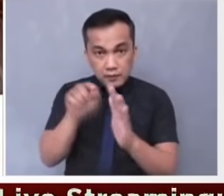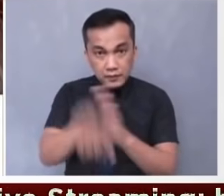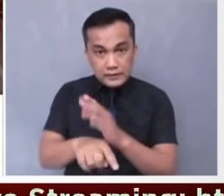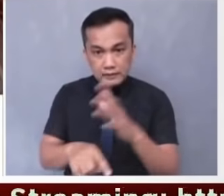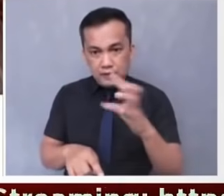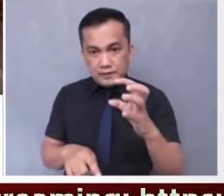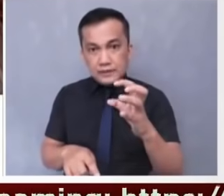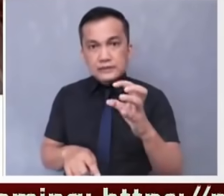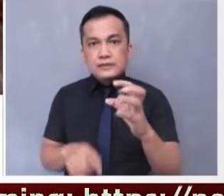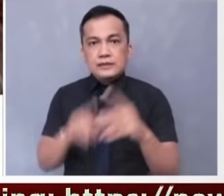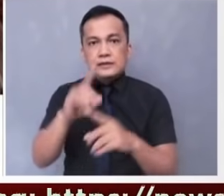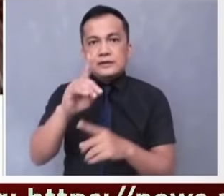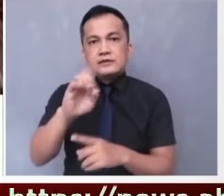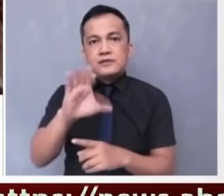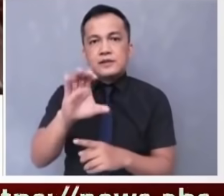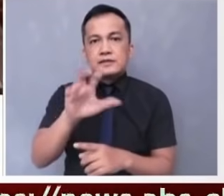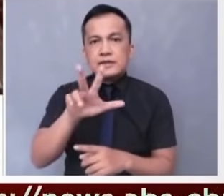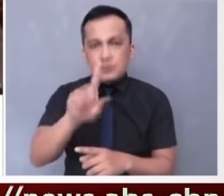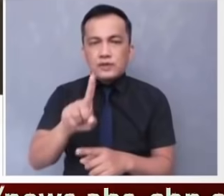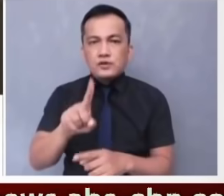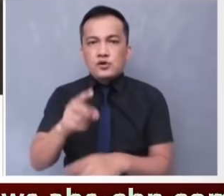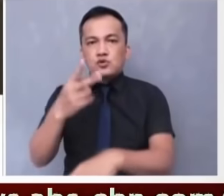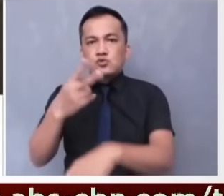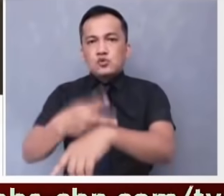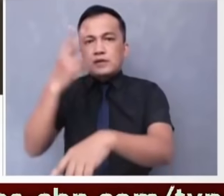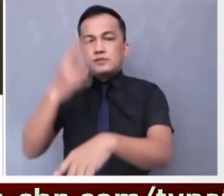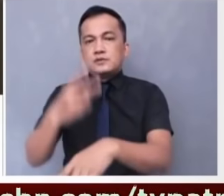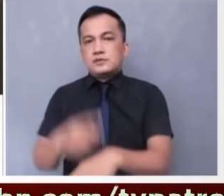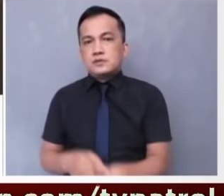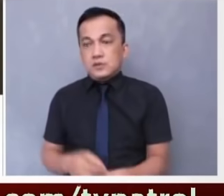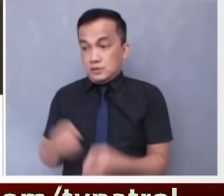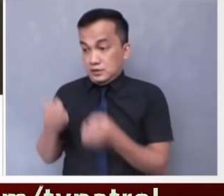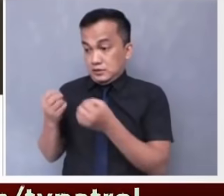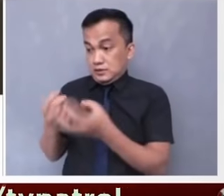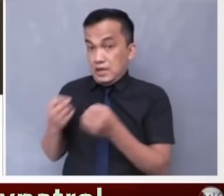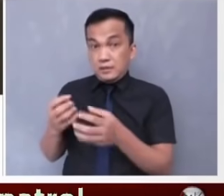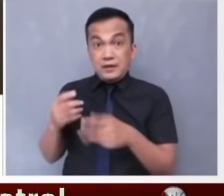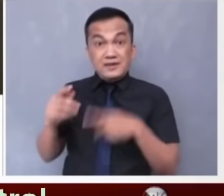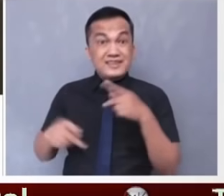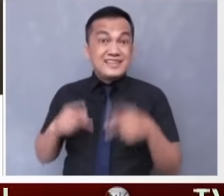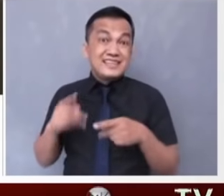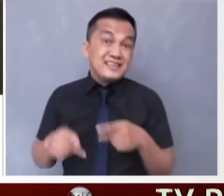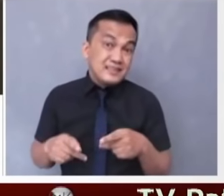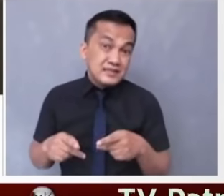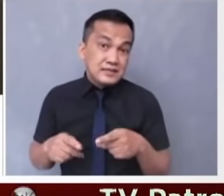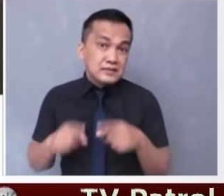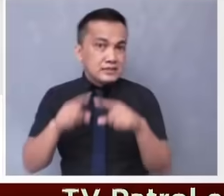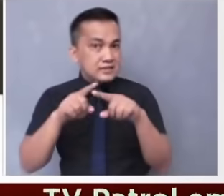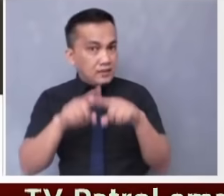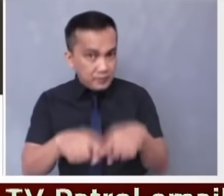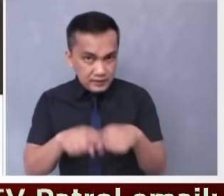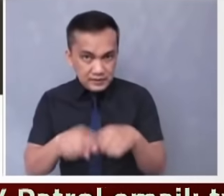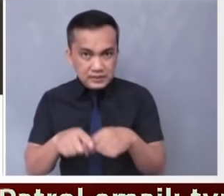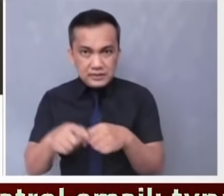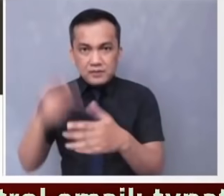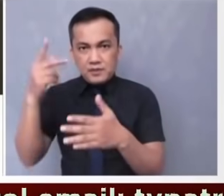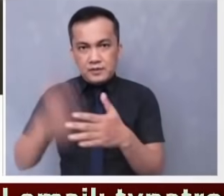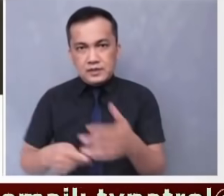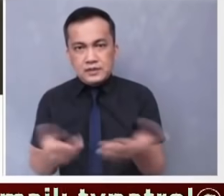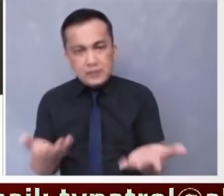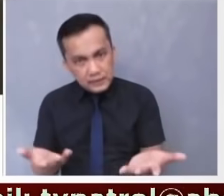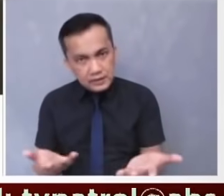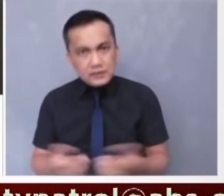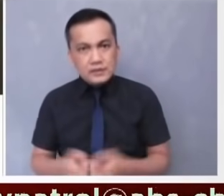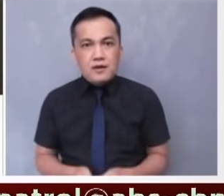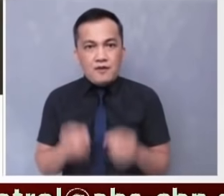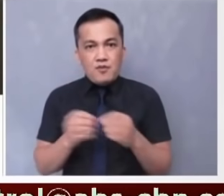December 31. Doble. Kung gaano karami ng tao, depende na sa nagpepresyo. Mas tataas pa